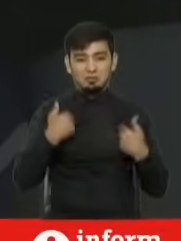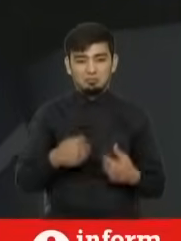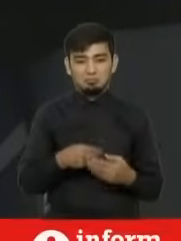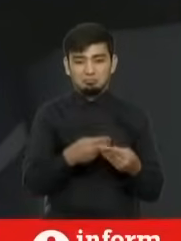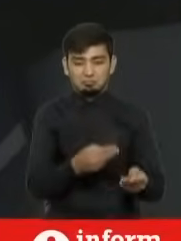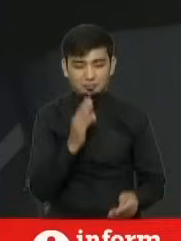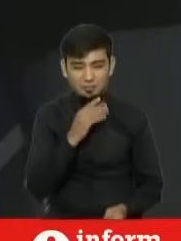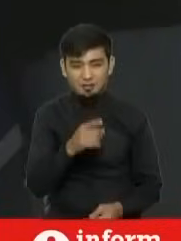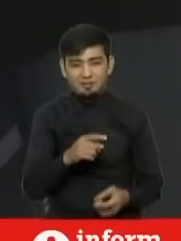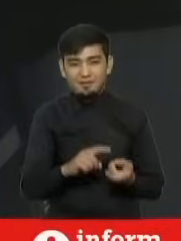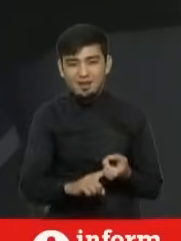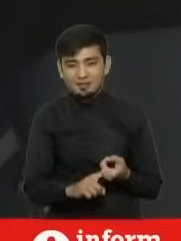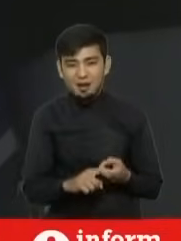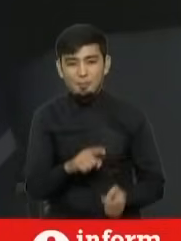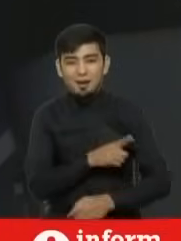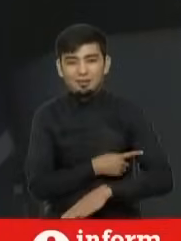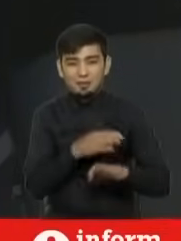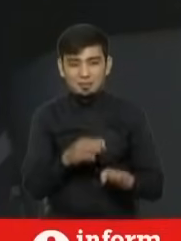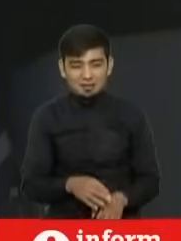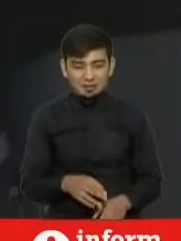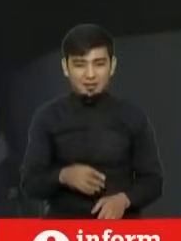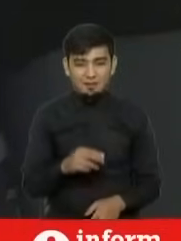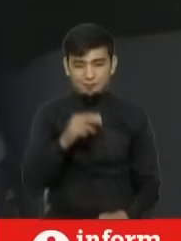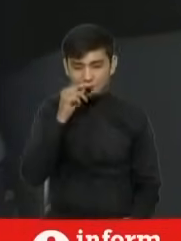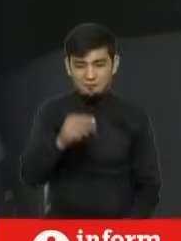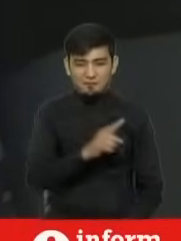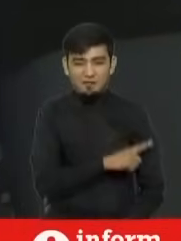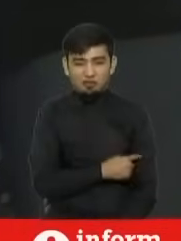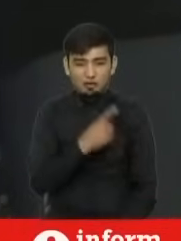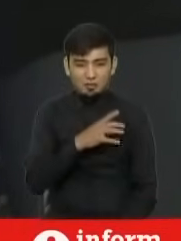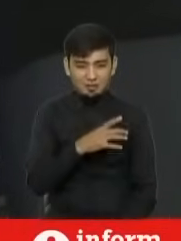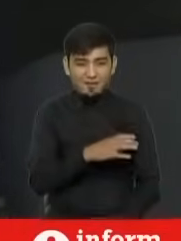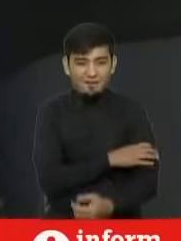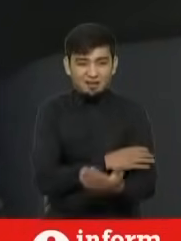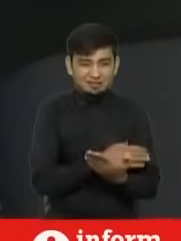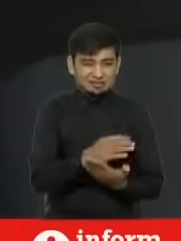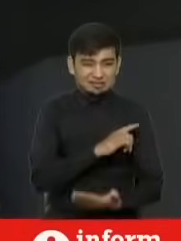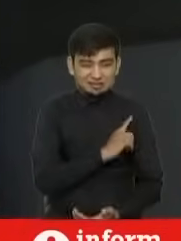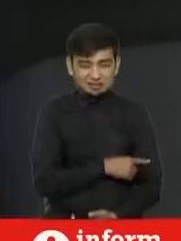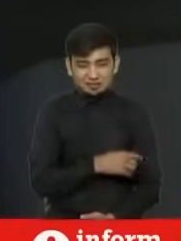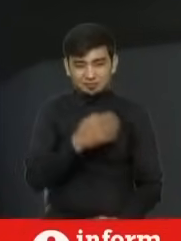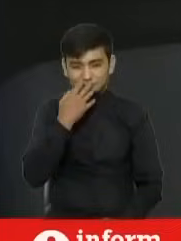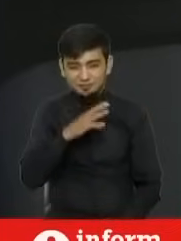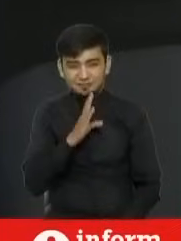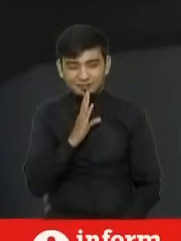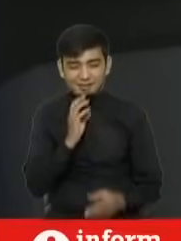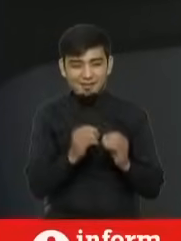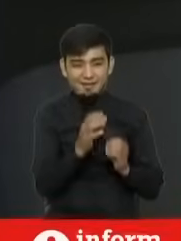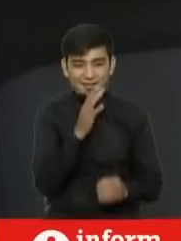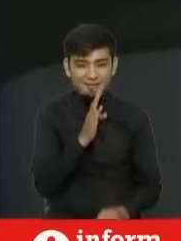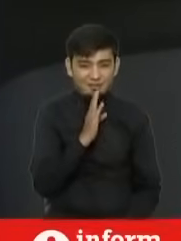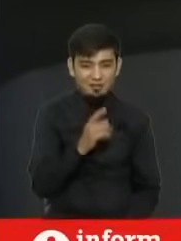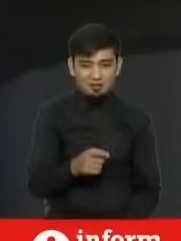бұған жұқпалы аурулар бөлімшесінің меңгерушісін кінәлайды. Ыстығы қатты көтеріліп, денесі қызарған 10 жастағы